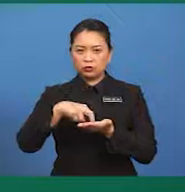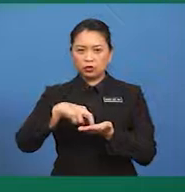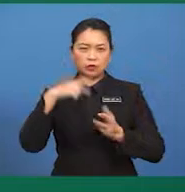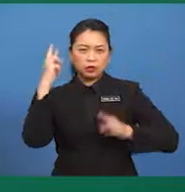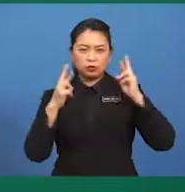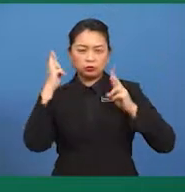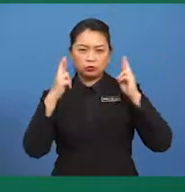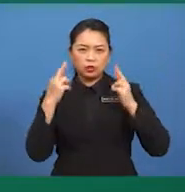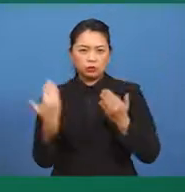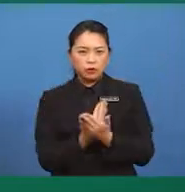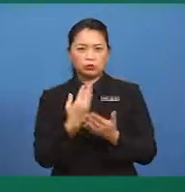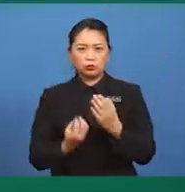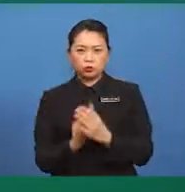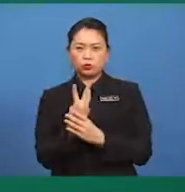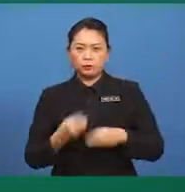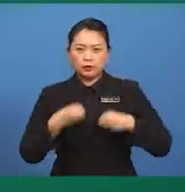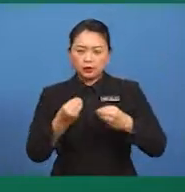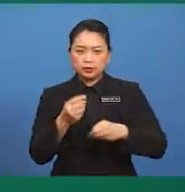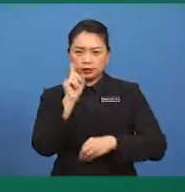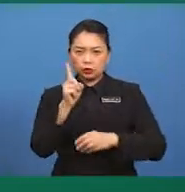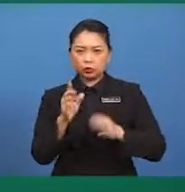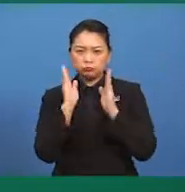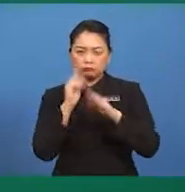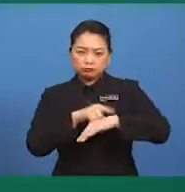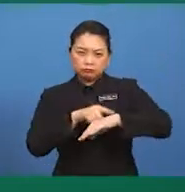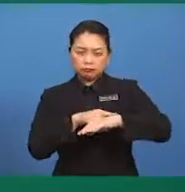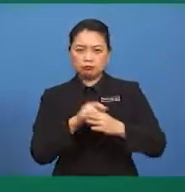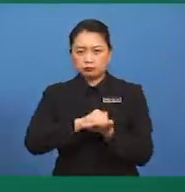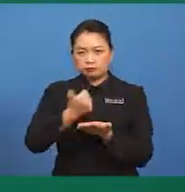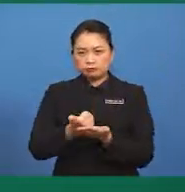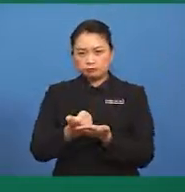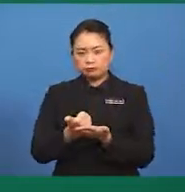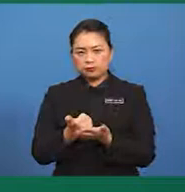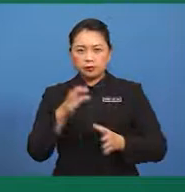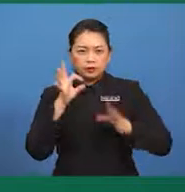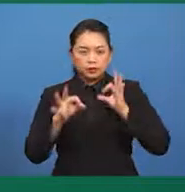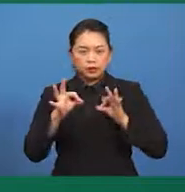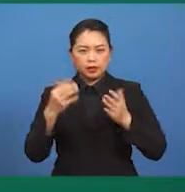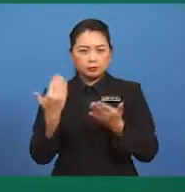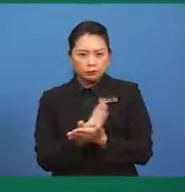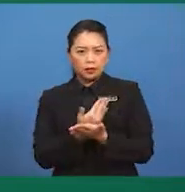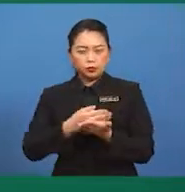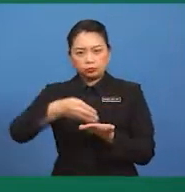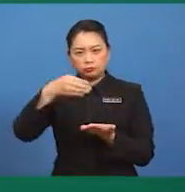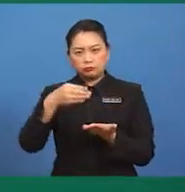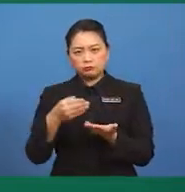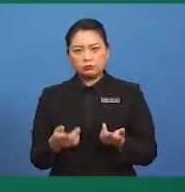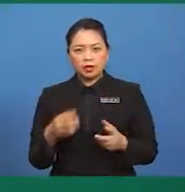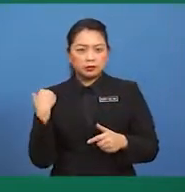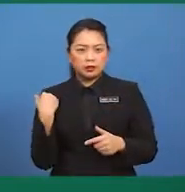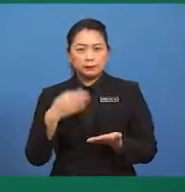baru diwujudkan bagi sesuatu tempoh perakaunan. Jika baru diwujudkan, ianya adalah belanja